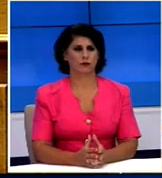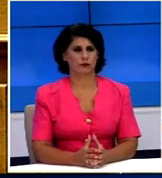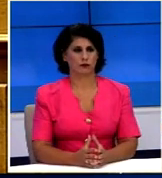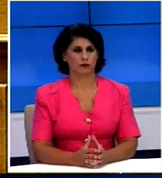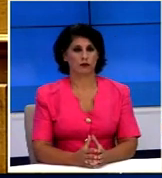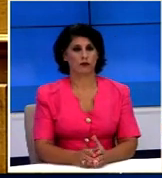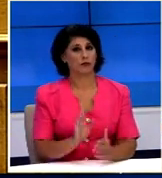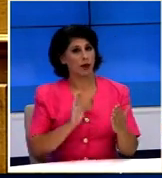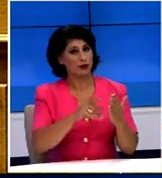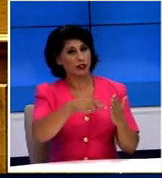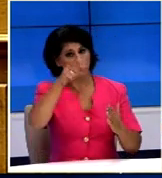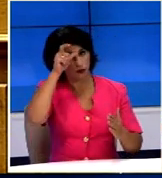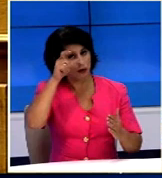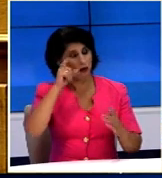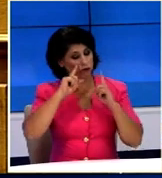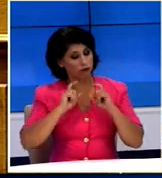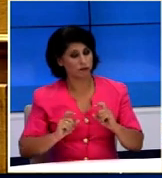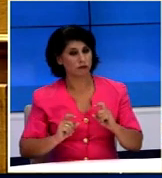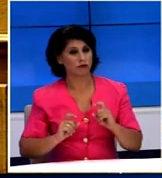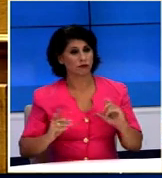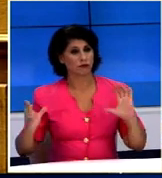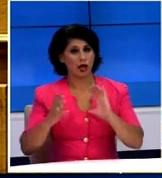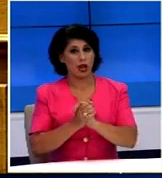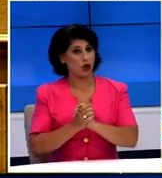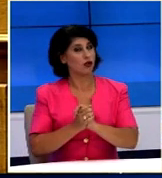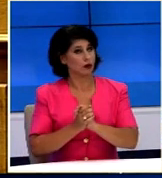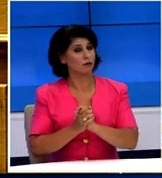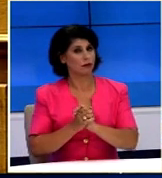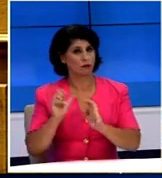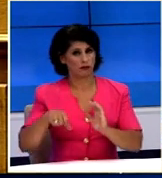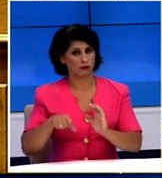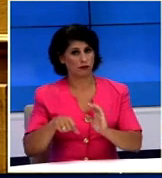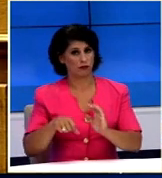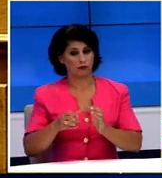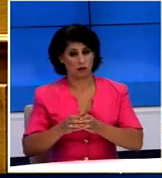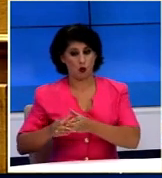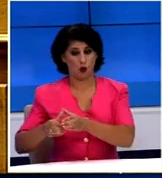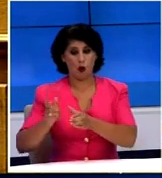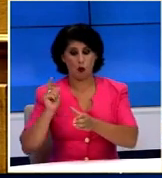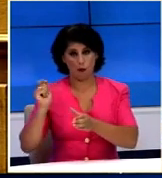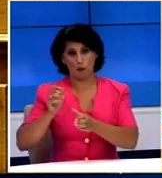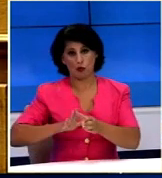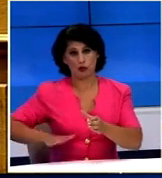Απέναντι σε αυτή την Τουρκία προφανώς οφείλουμε να είμαστε ενωμένοι. Αλλά δεν αρκεί αυτό.